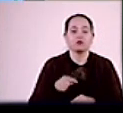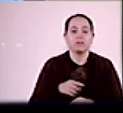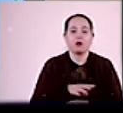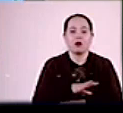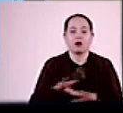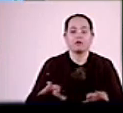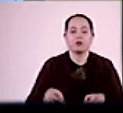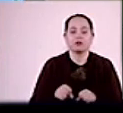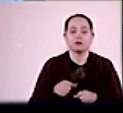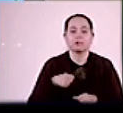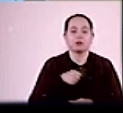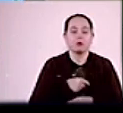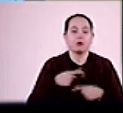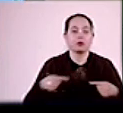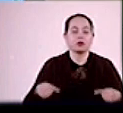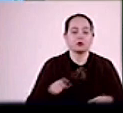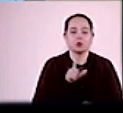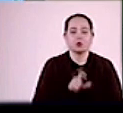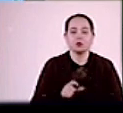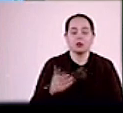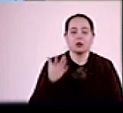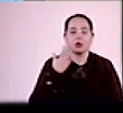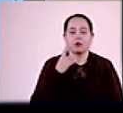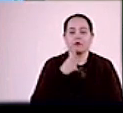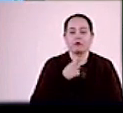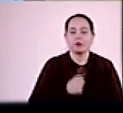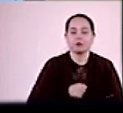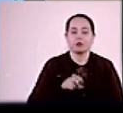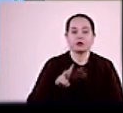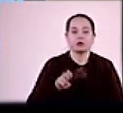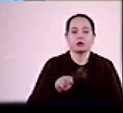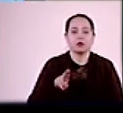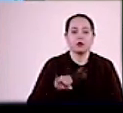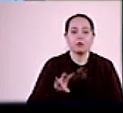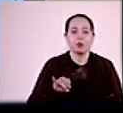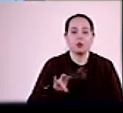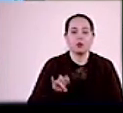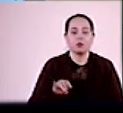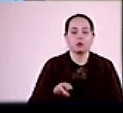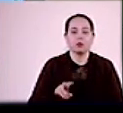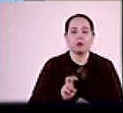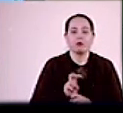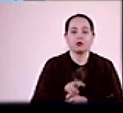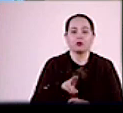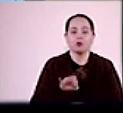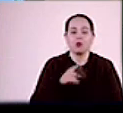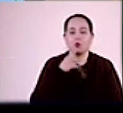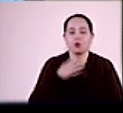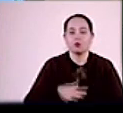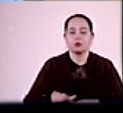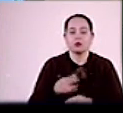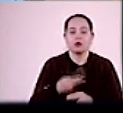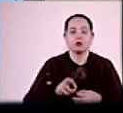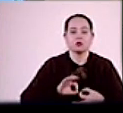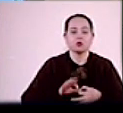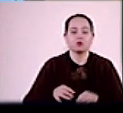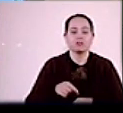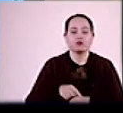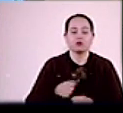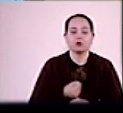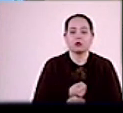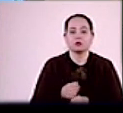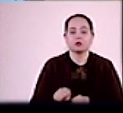самых разных людей, когда войска Наполеона пошли по России. Это сложное чувство